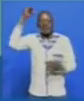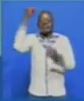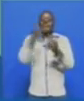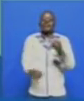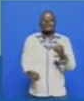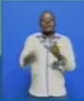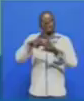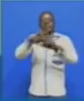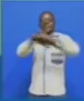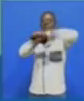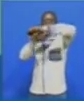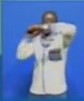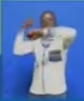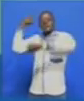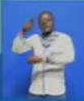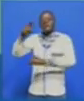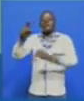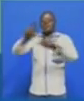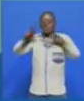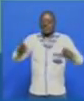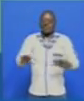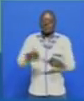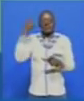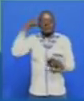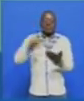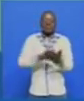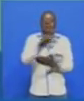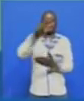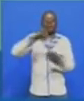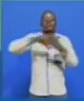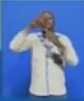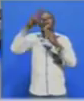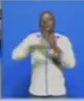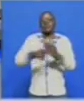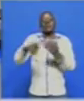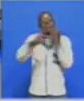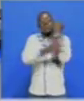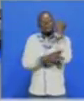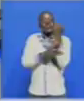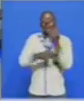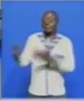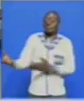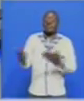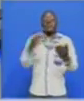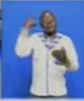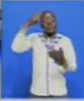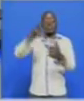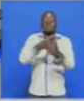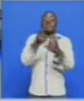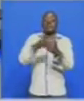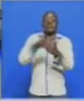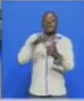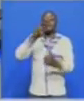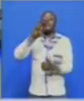l'arc sur le terrain du lycée Bafouji. En ce qui concerne les résultats, la province du Koni remporte la première place devant le Noumbiel,